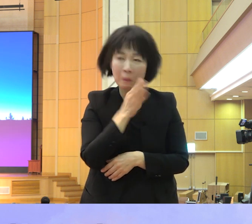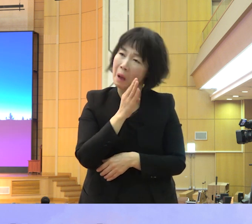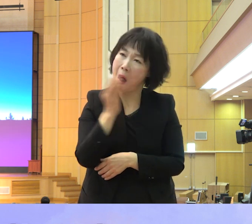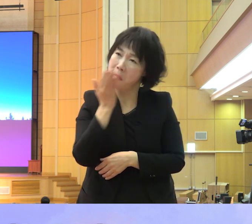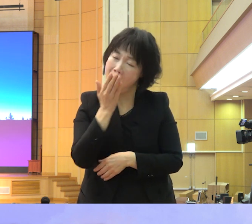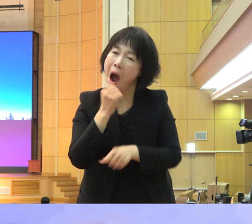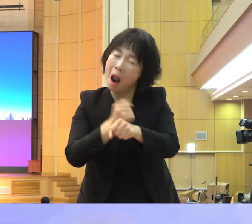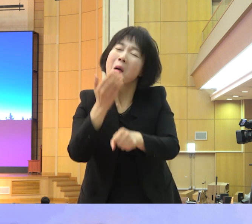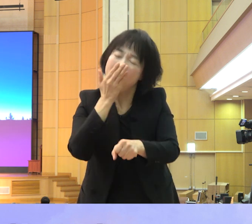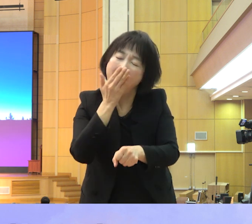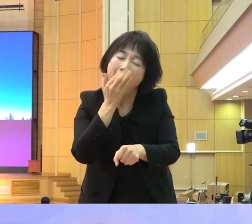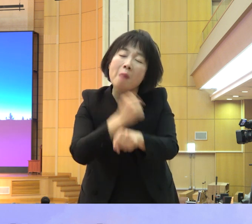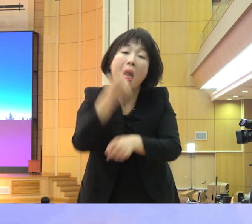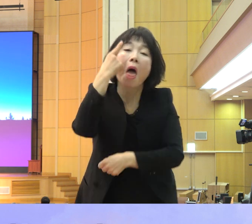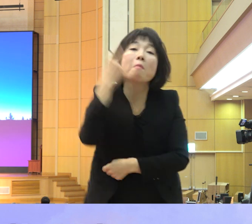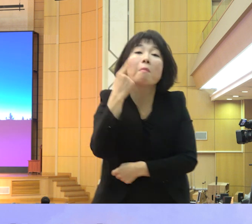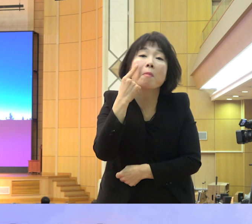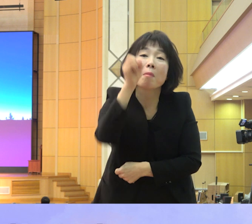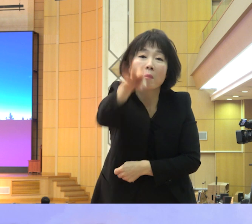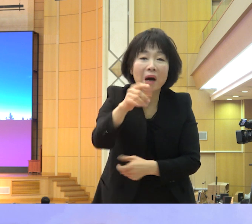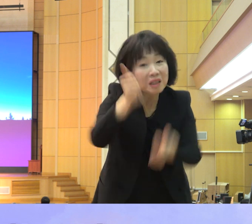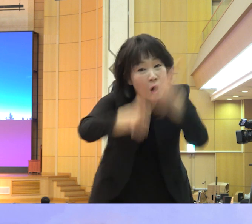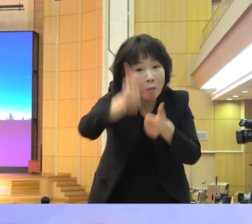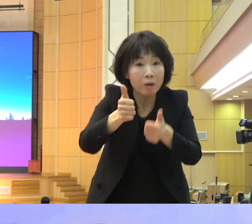그냥 할 수 있으면 한번 해보시오라고 하는